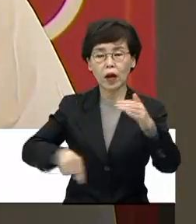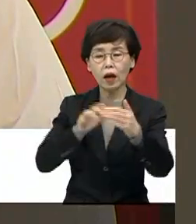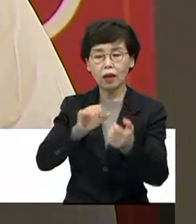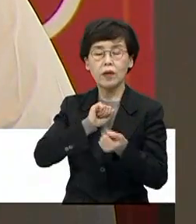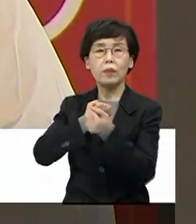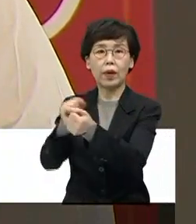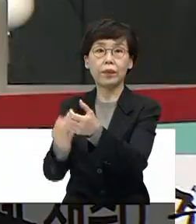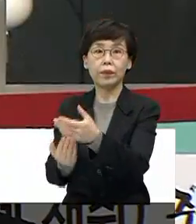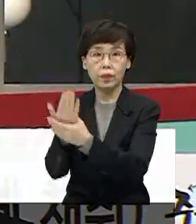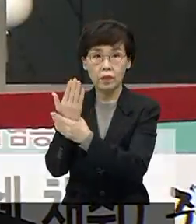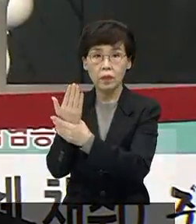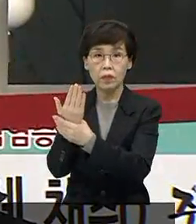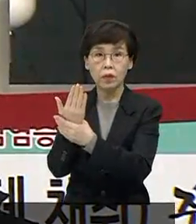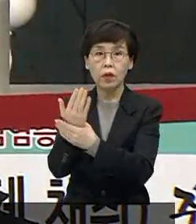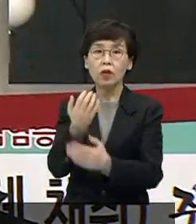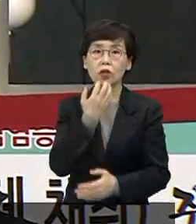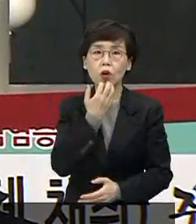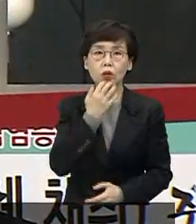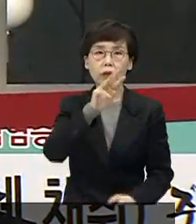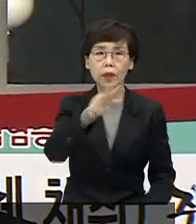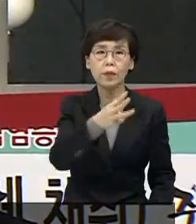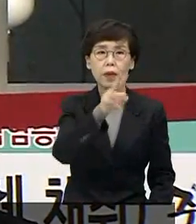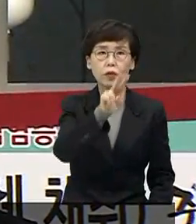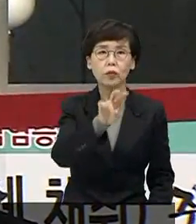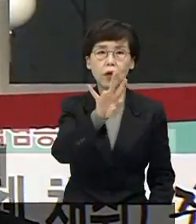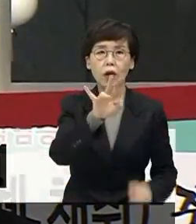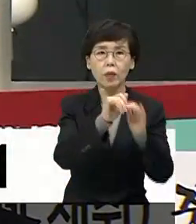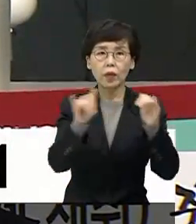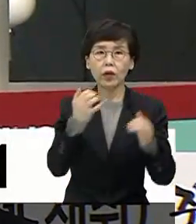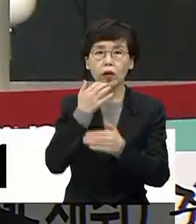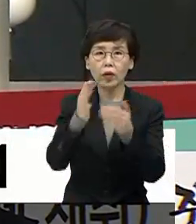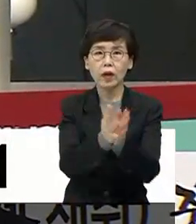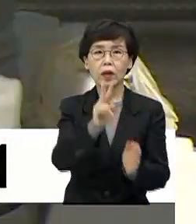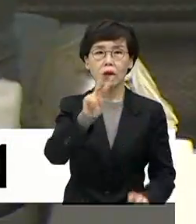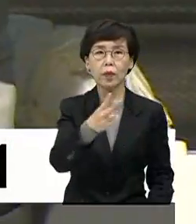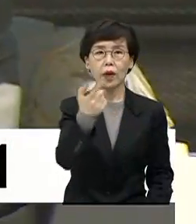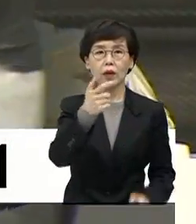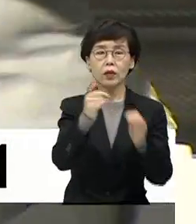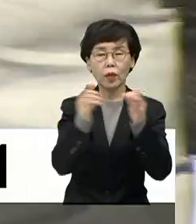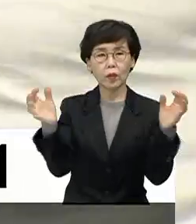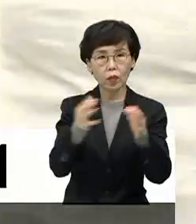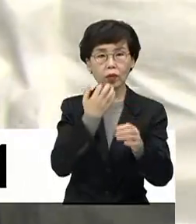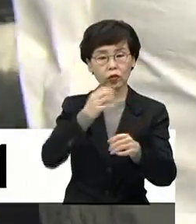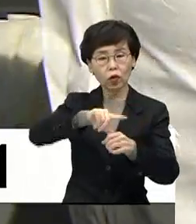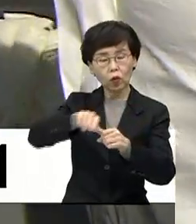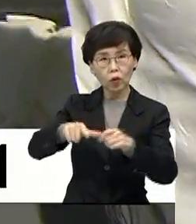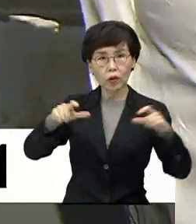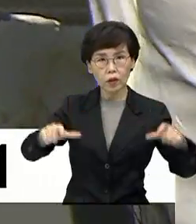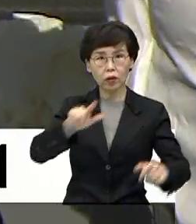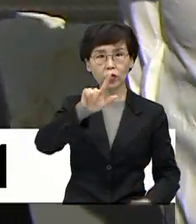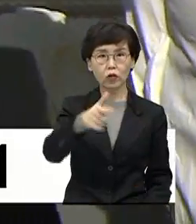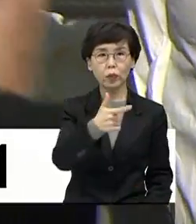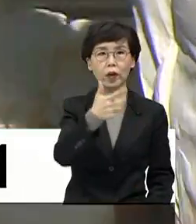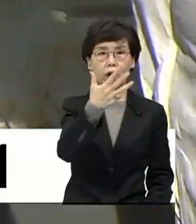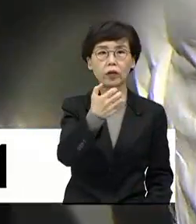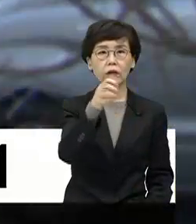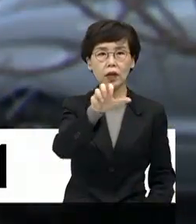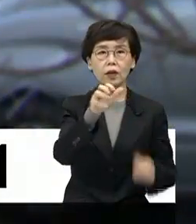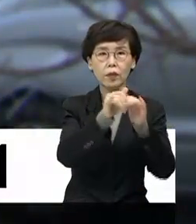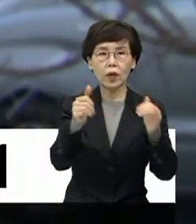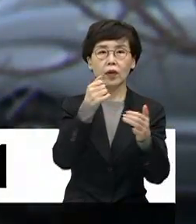환자입니다. 지역별로는 서울 324명, 경기 260명을 포함해 수도권에서 685명이